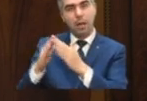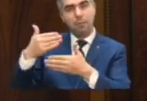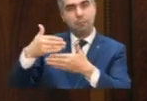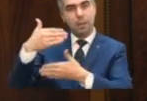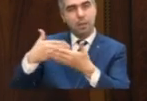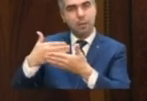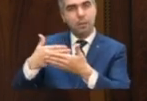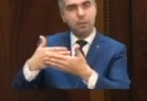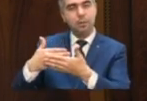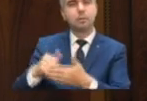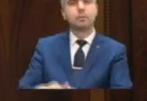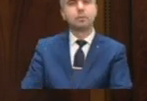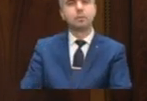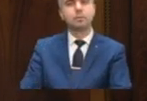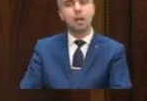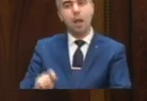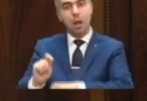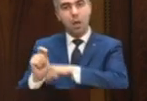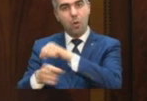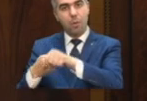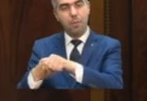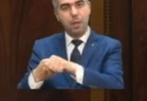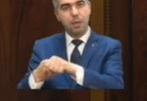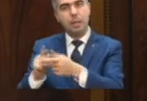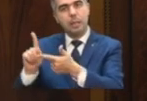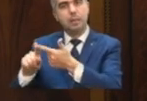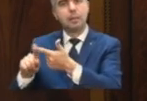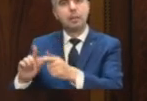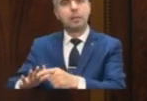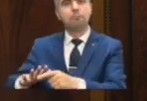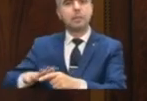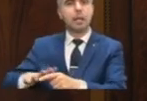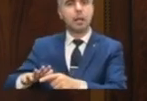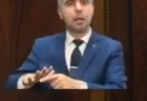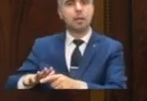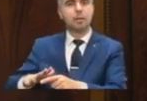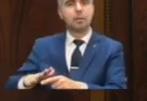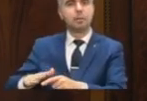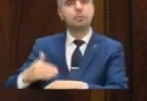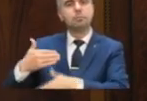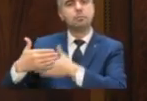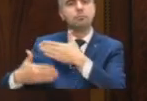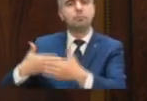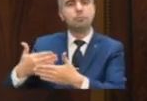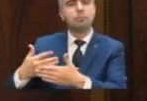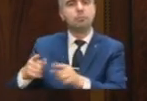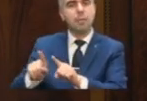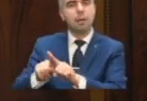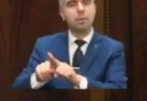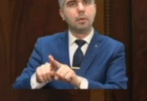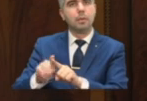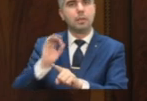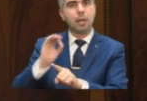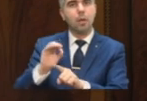منظومة كتشمل السكن من البادية حتى المدينة، وندوزو اتخافيغ واحد لي زون اللي كنسميوهم ديك لي